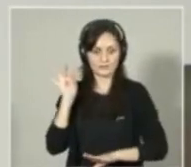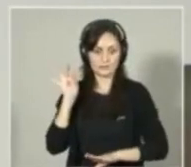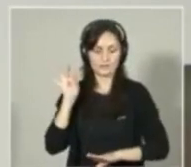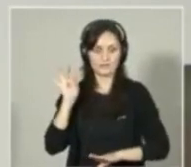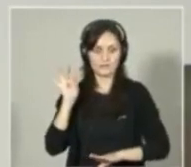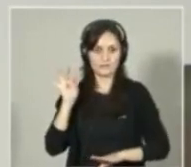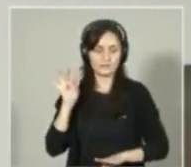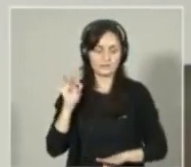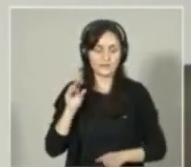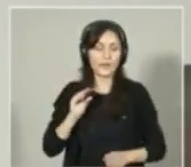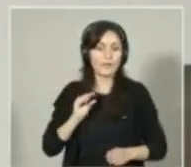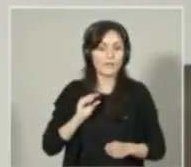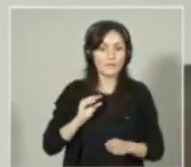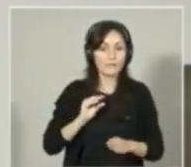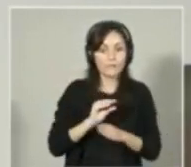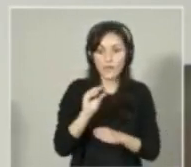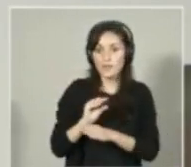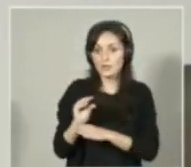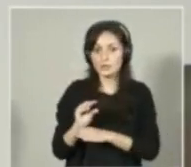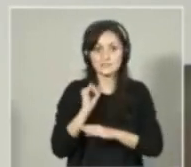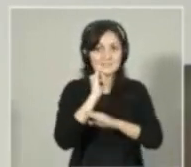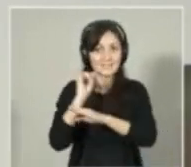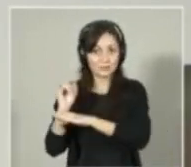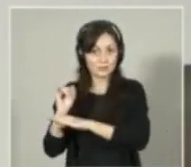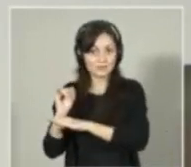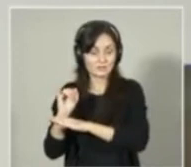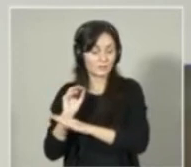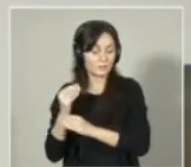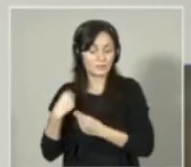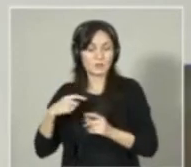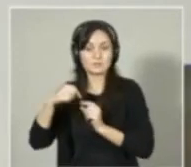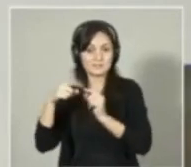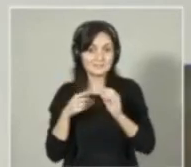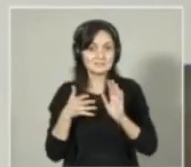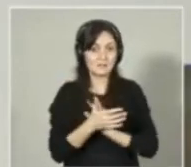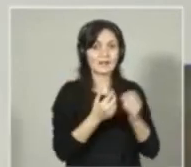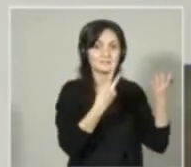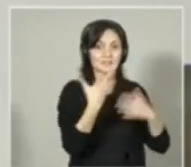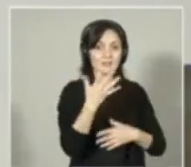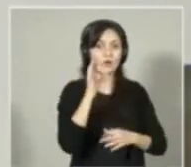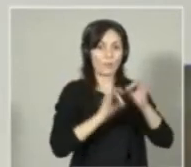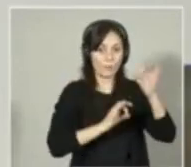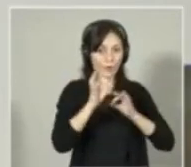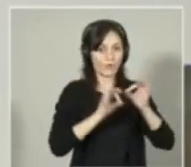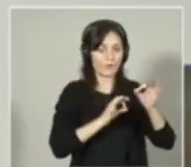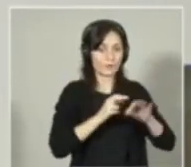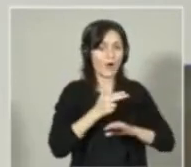finançament d'institucions financeres com CaixaBank, el 75% de les armes no es podrien fabricar.